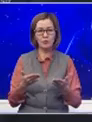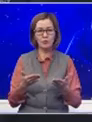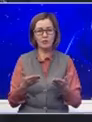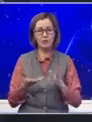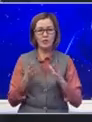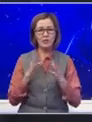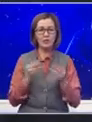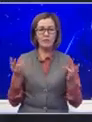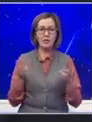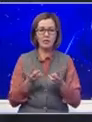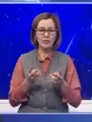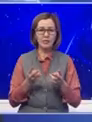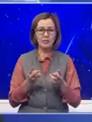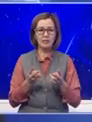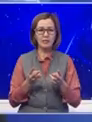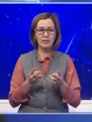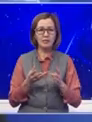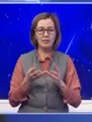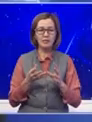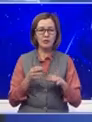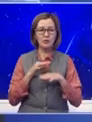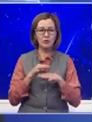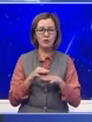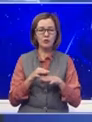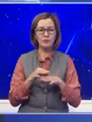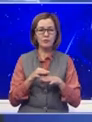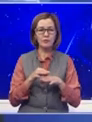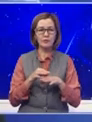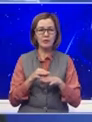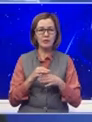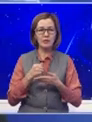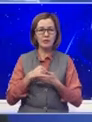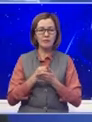жалпы қажеттілікті аналитика жасап, сол тұрғыда осыны белгілеп алып отырмыз.